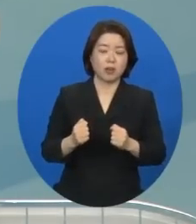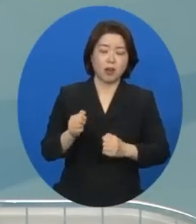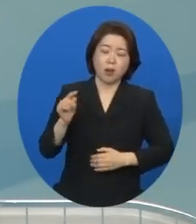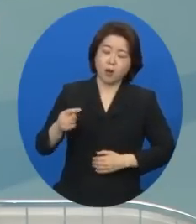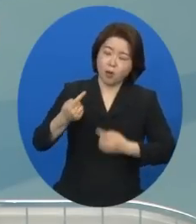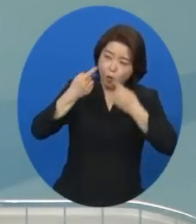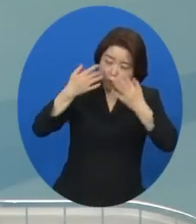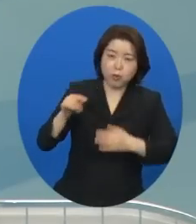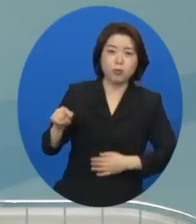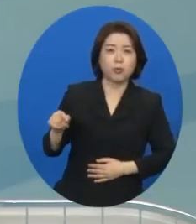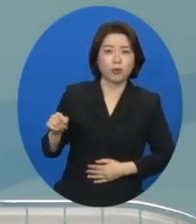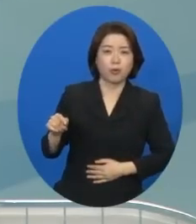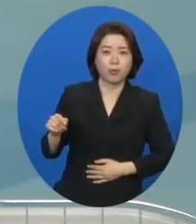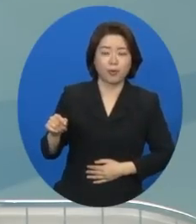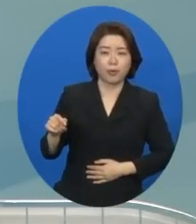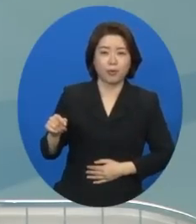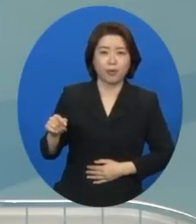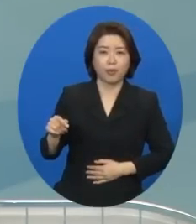분명해요.